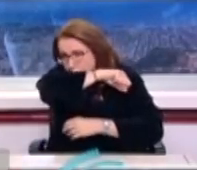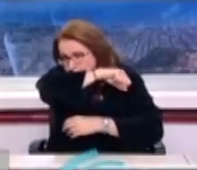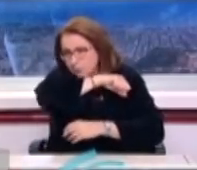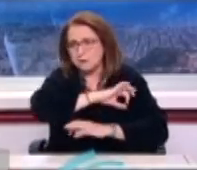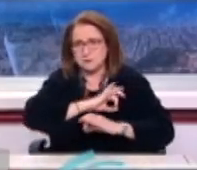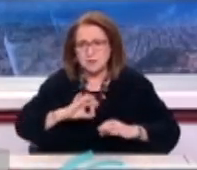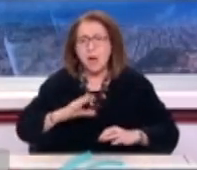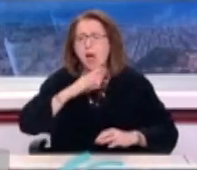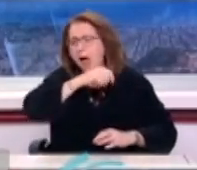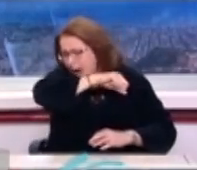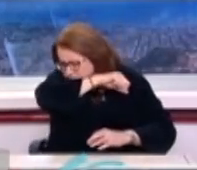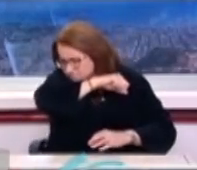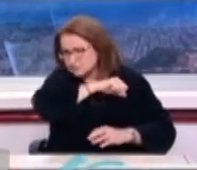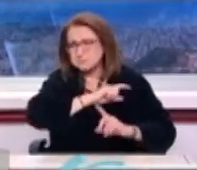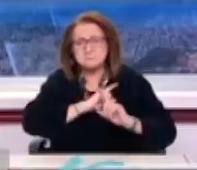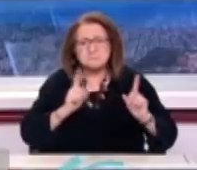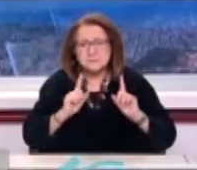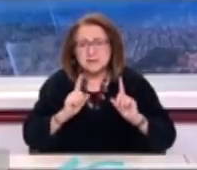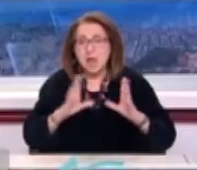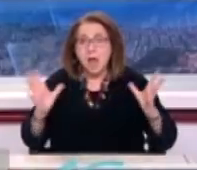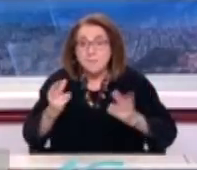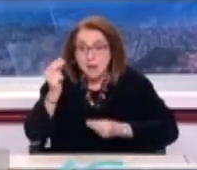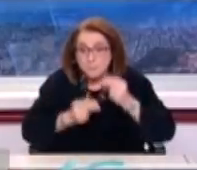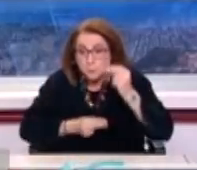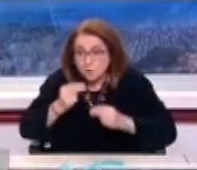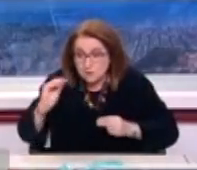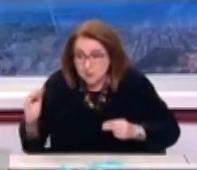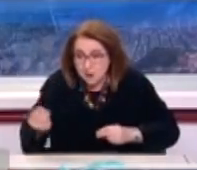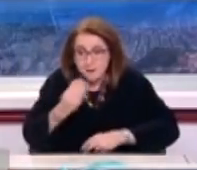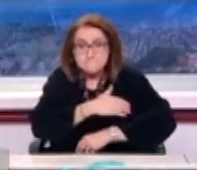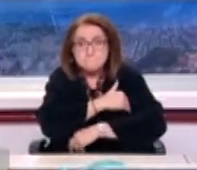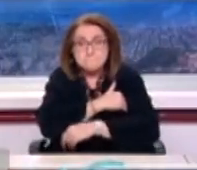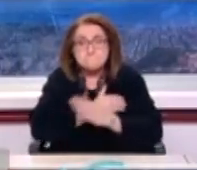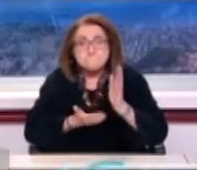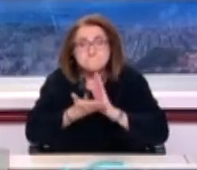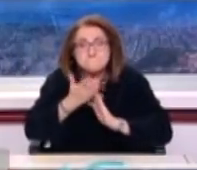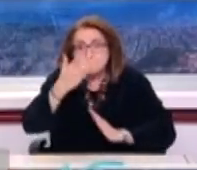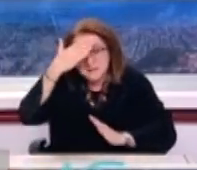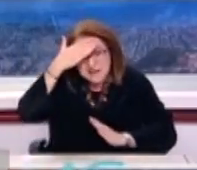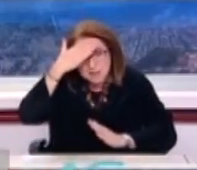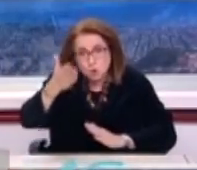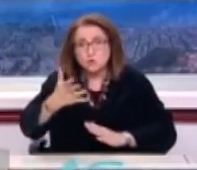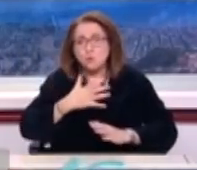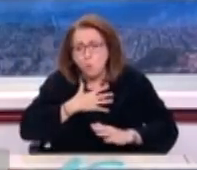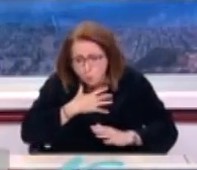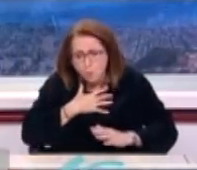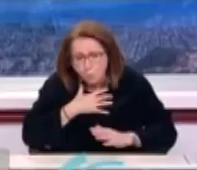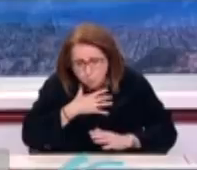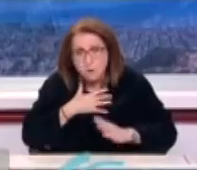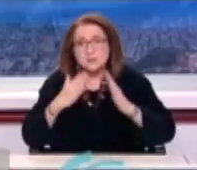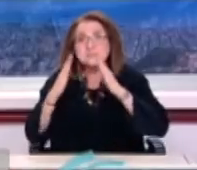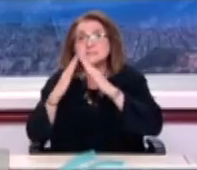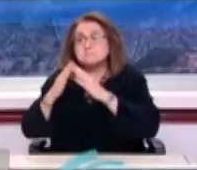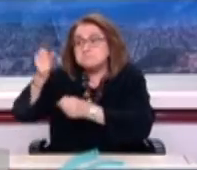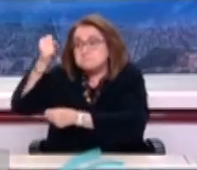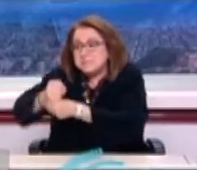του φταρνίσματος, της απομόνωσής μας στο σπίτι, όταν εμφανίζουμε συμπτώματα όπως ο πυρετός και ο βήχας, ώστε να μην μεταδοθεί περαιτέρω